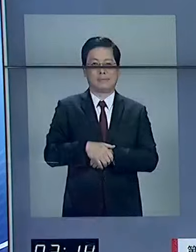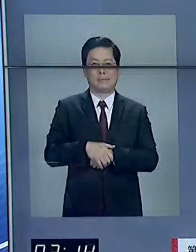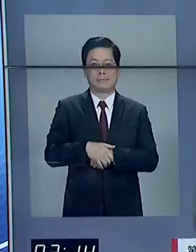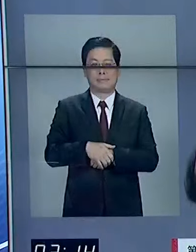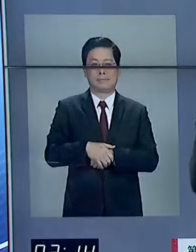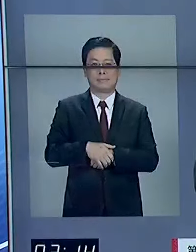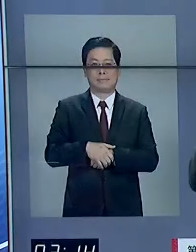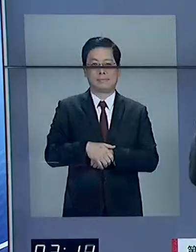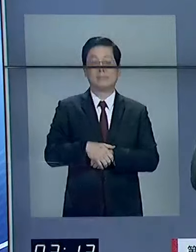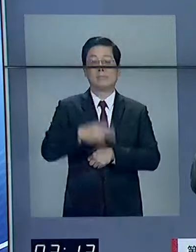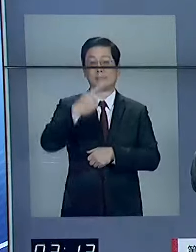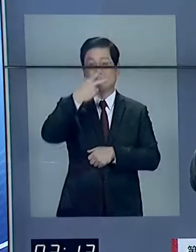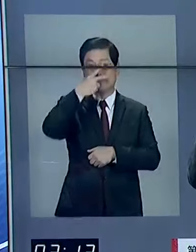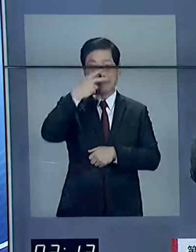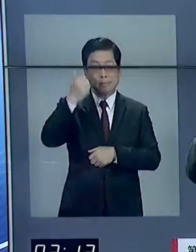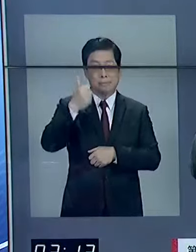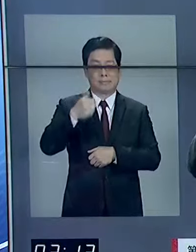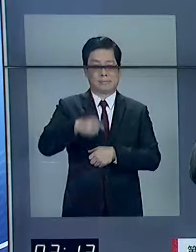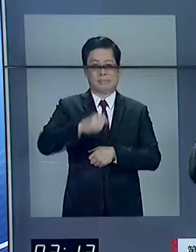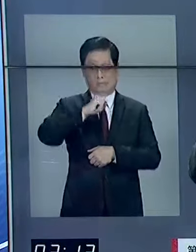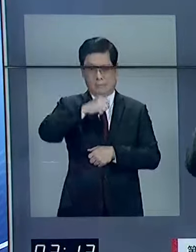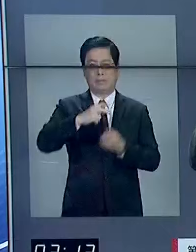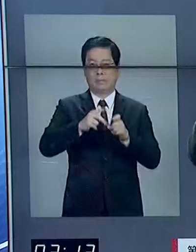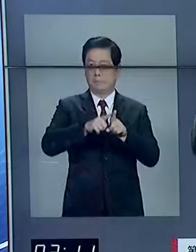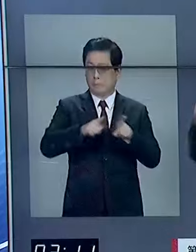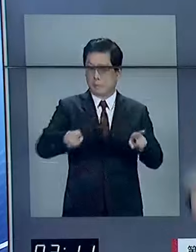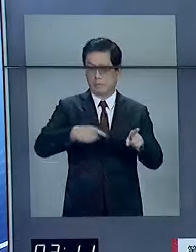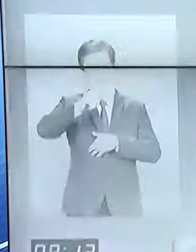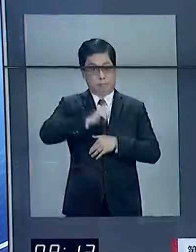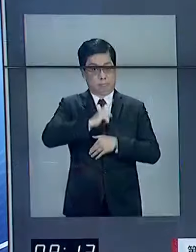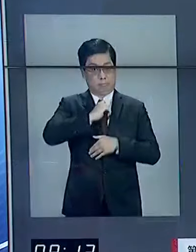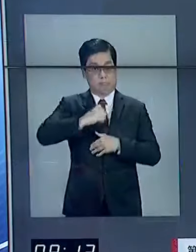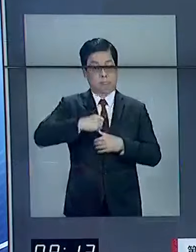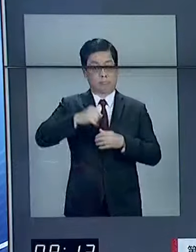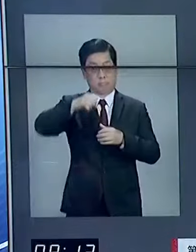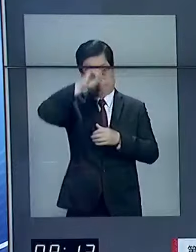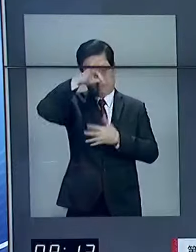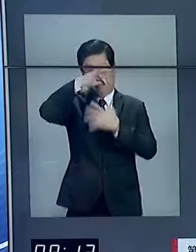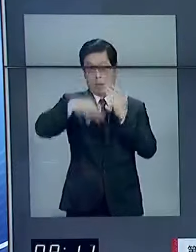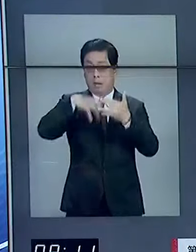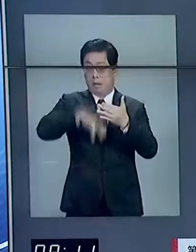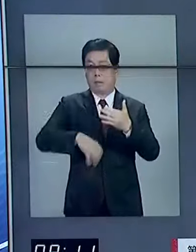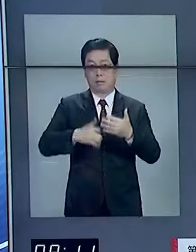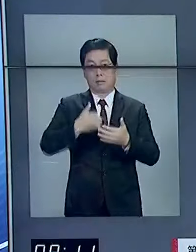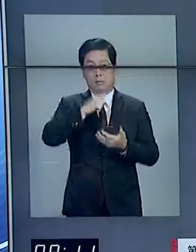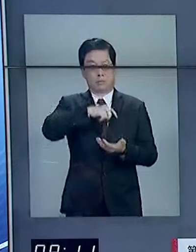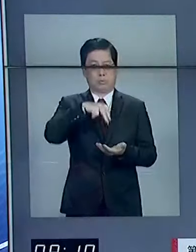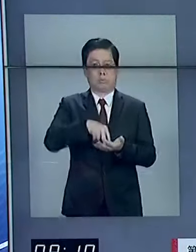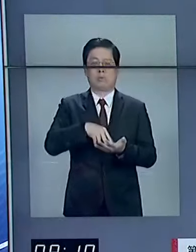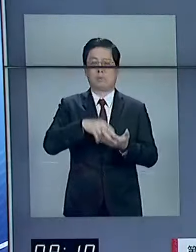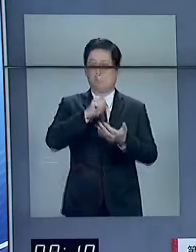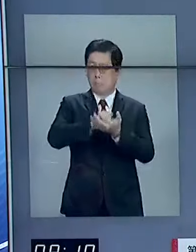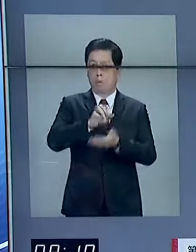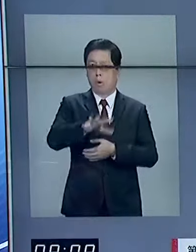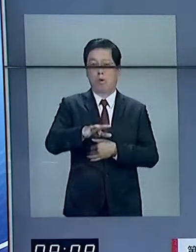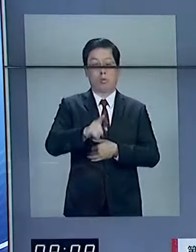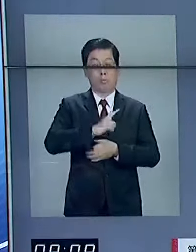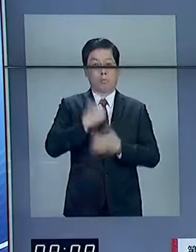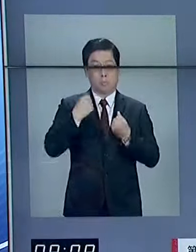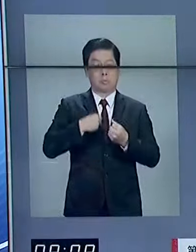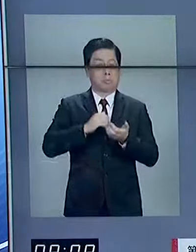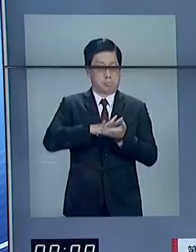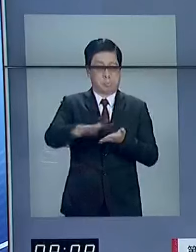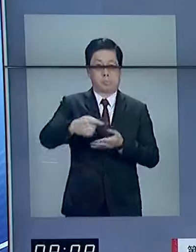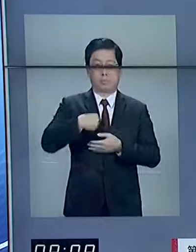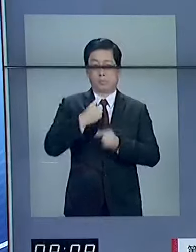张对于台湾的和平并没有帮助，可以说就像是恐怖分子一样，嘴上说着爱台湾，实际上做的事情